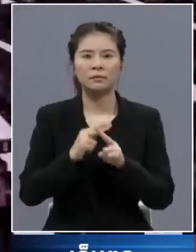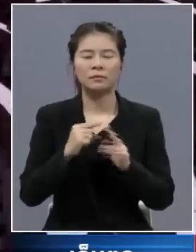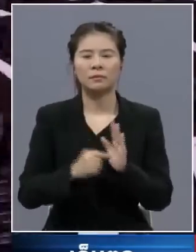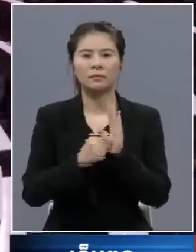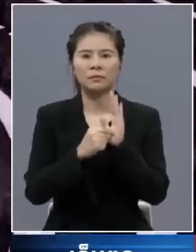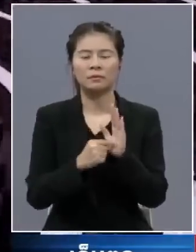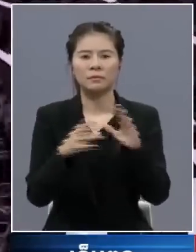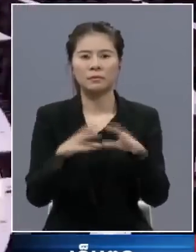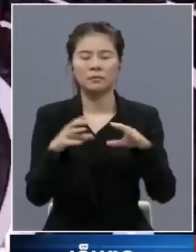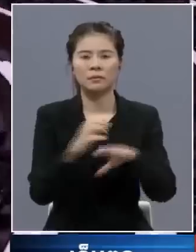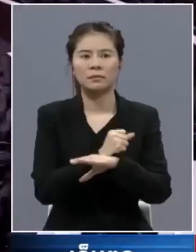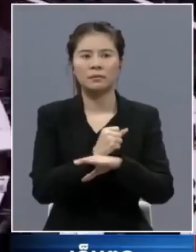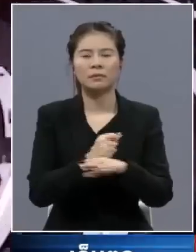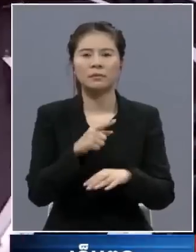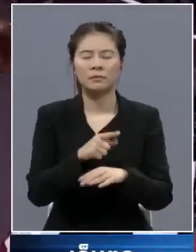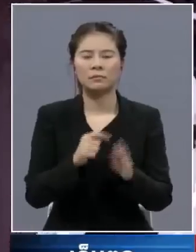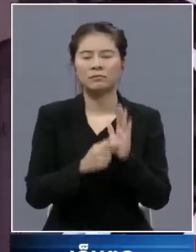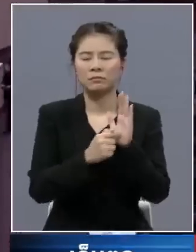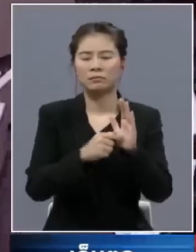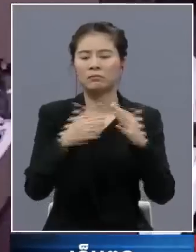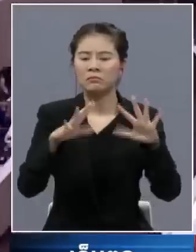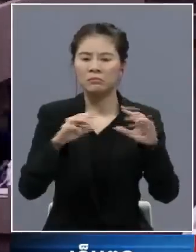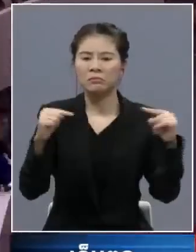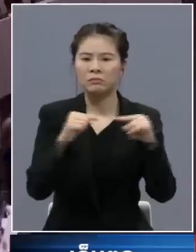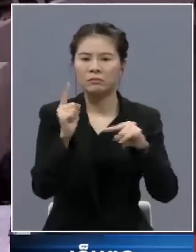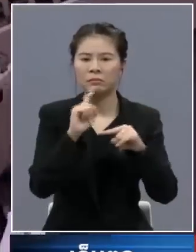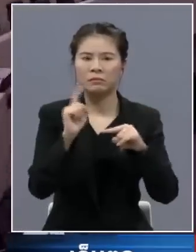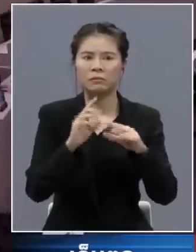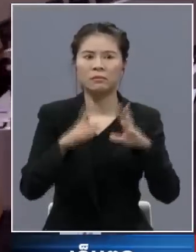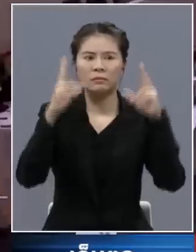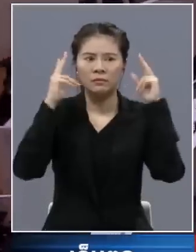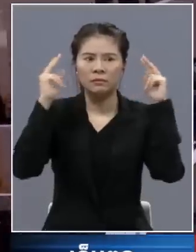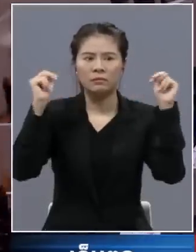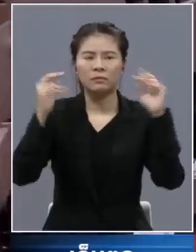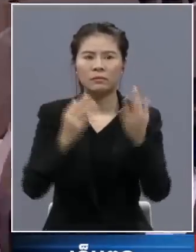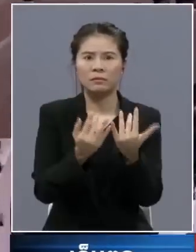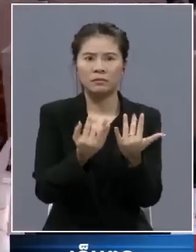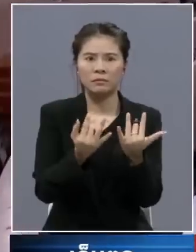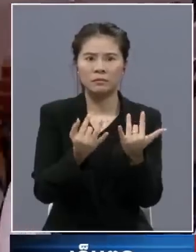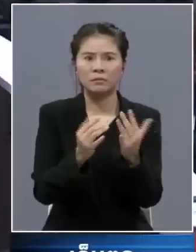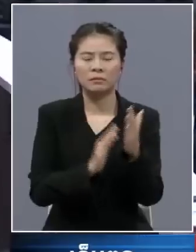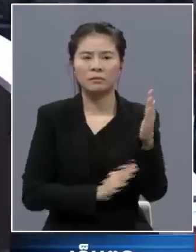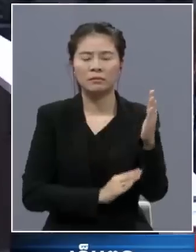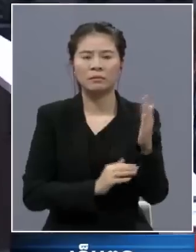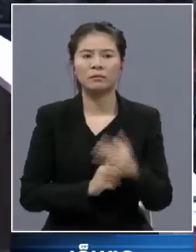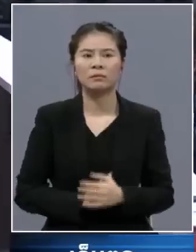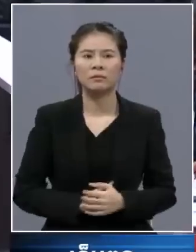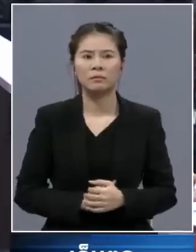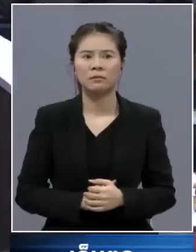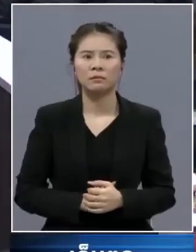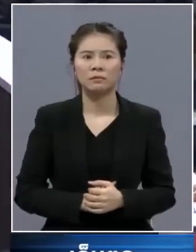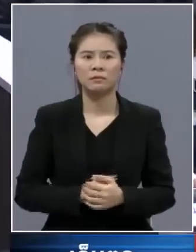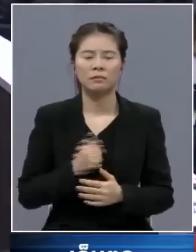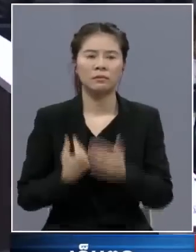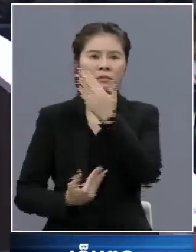ที่พรรคการเมืองเสนอมาจนกลายเป็นว่าที่นายกคนนั้นเนี่ยลอเกอร์มาแล้วอะครับ ครับคือถ้าย้อนกลับไปเนี่ยย้อนประวัติศ